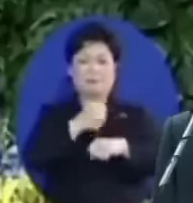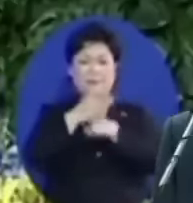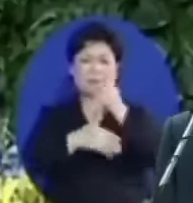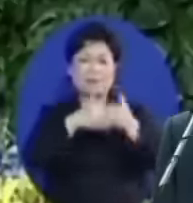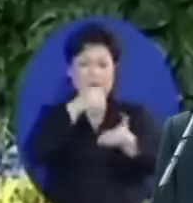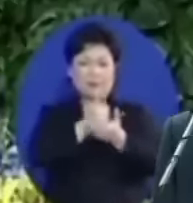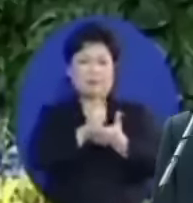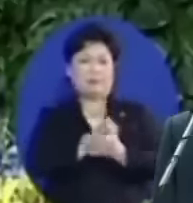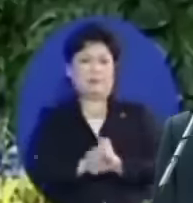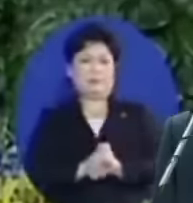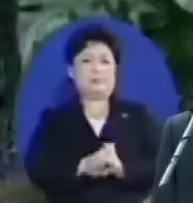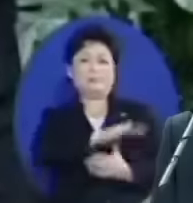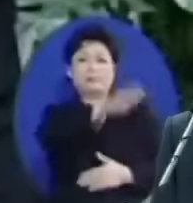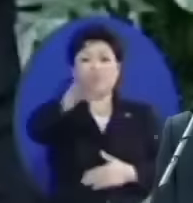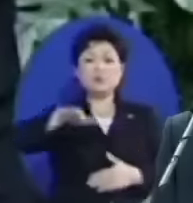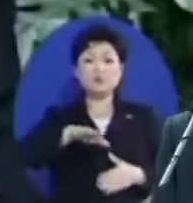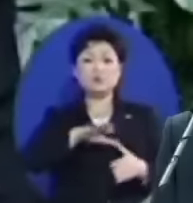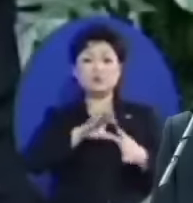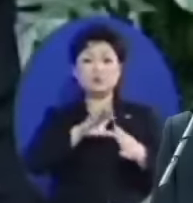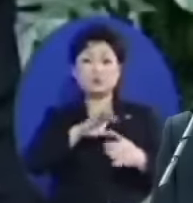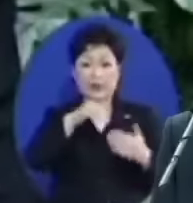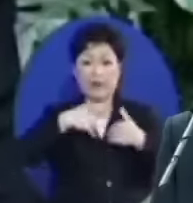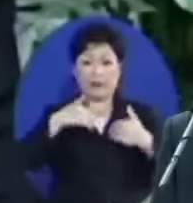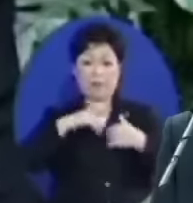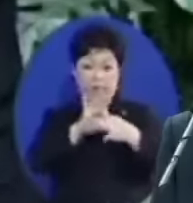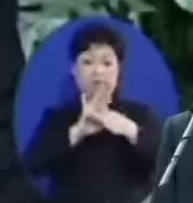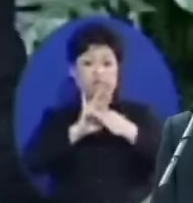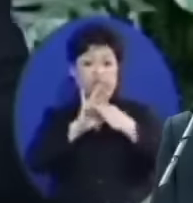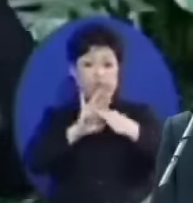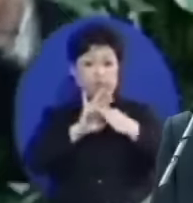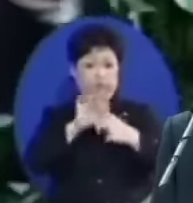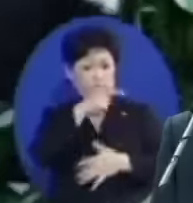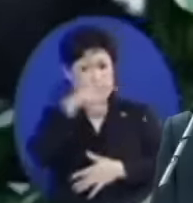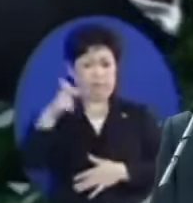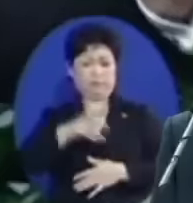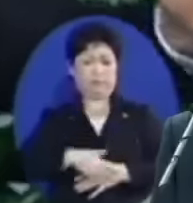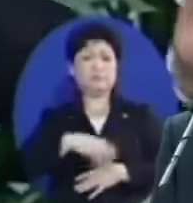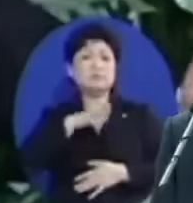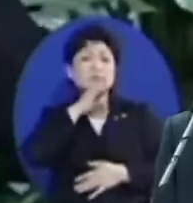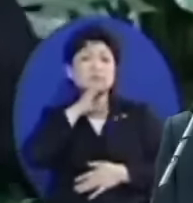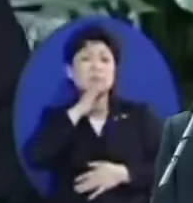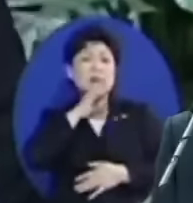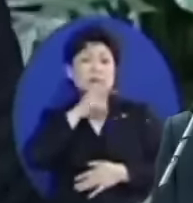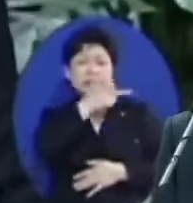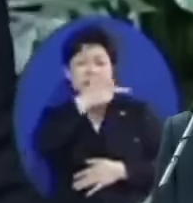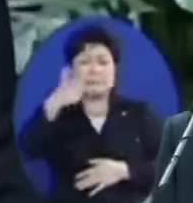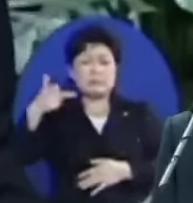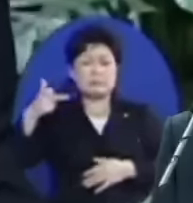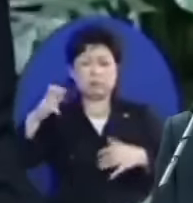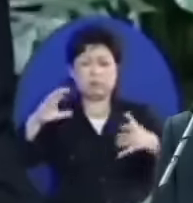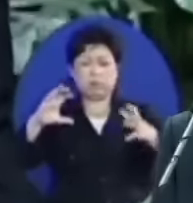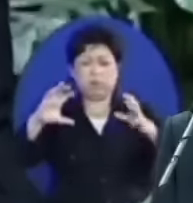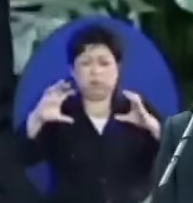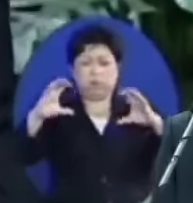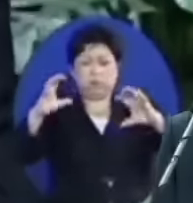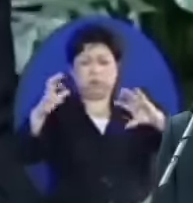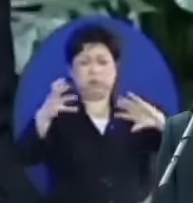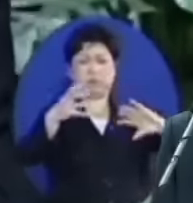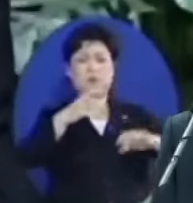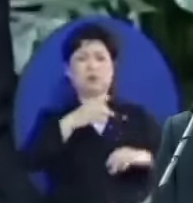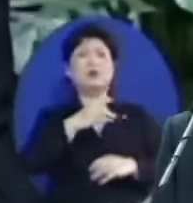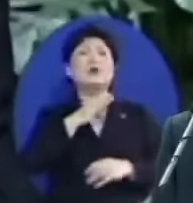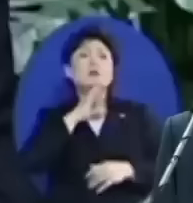하나님이 우리에게 이렇게 관심을 가질 수가 있습니까? 이 광막한 우주에 오직